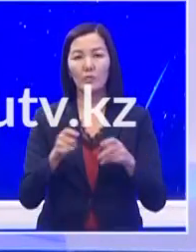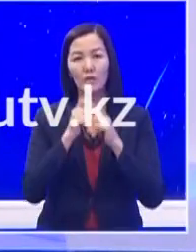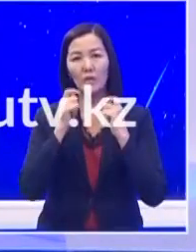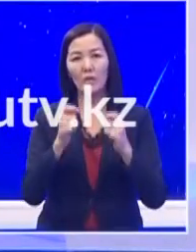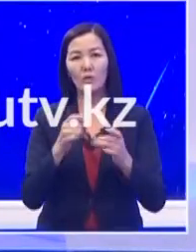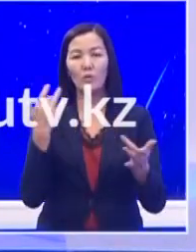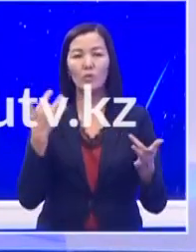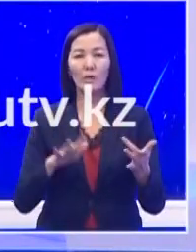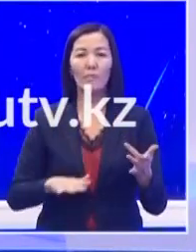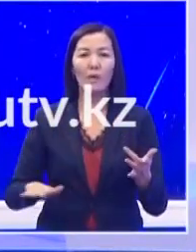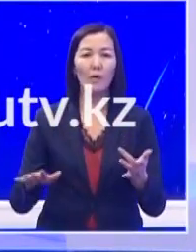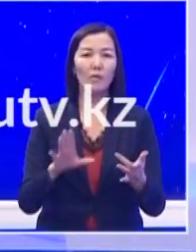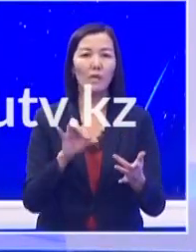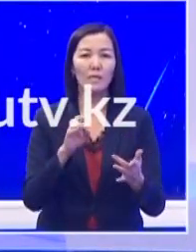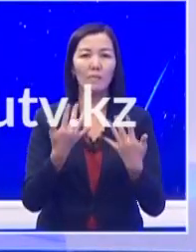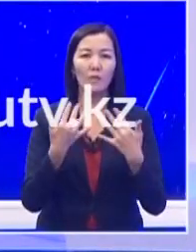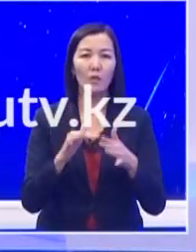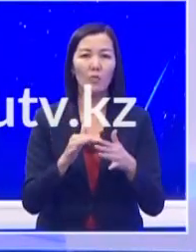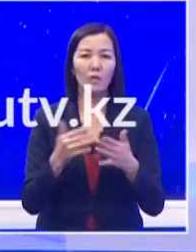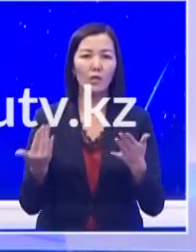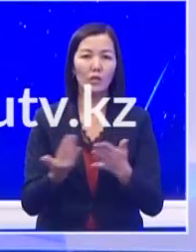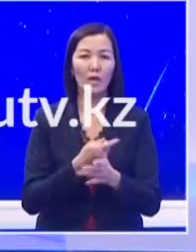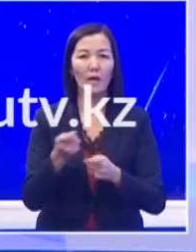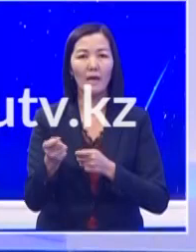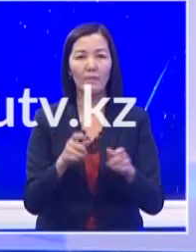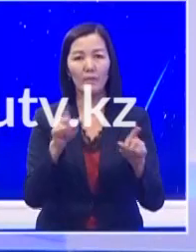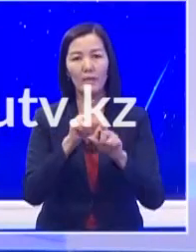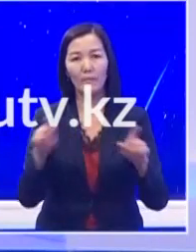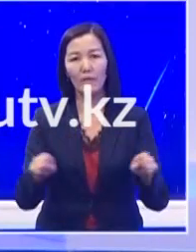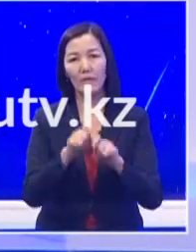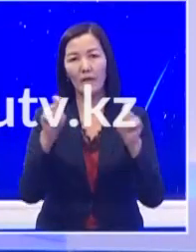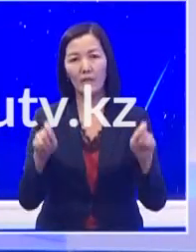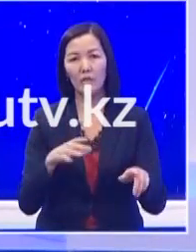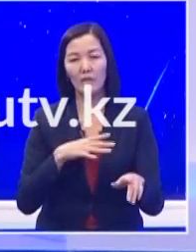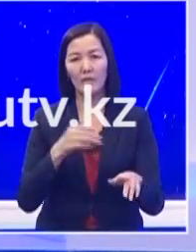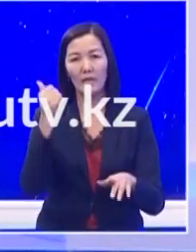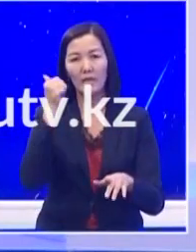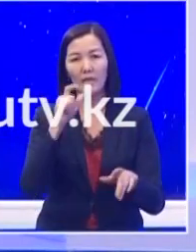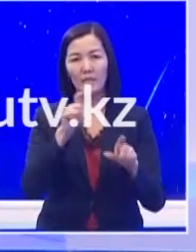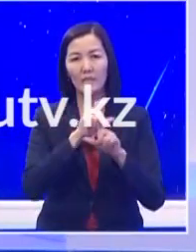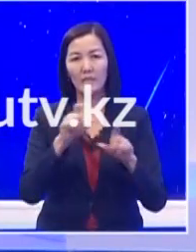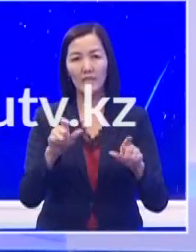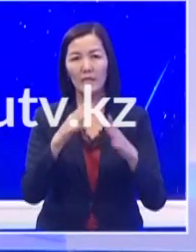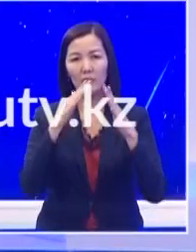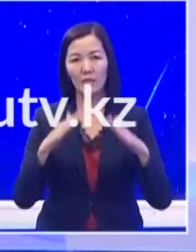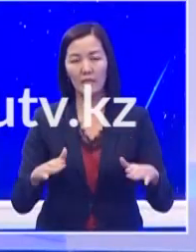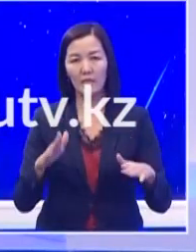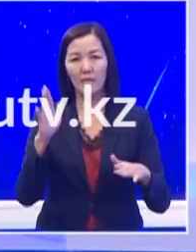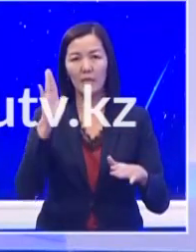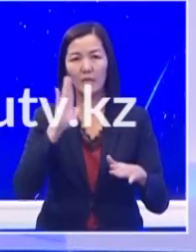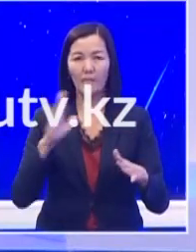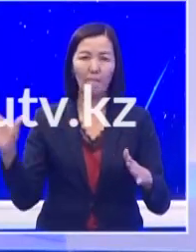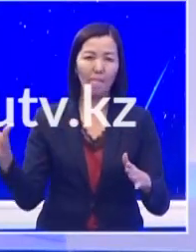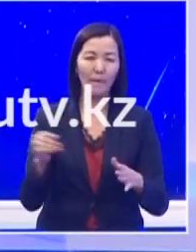Тәуелсіздікке тарту Жамбыл ауданы Самса ауылдық округінде жаңа әкімдік ғимараты пайдалануға берілді. Тозығы жеткен нысан шатырынан еденіне дейін